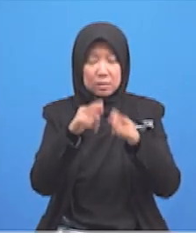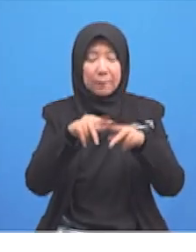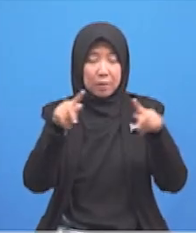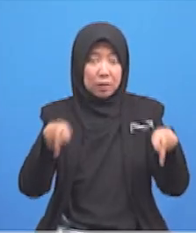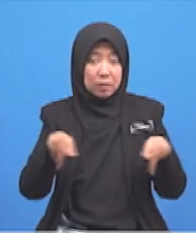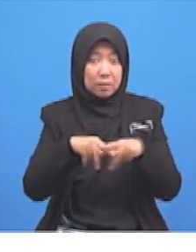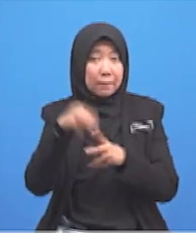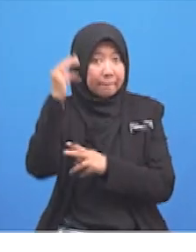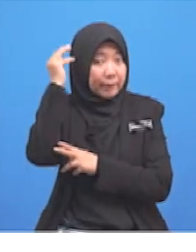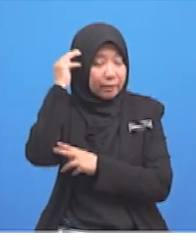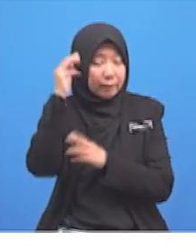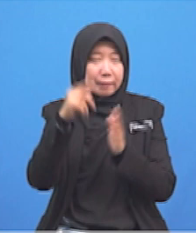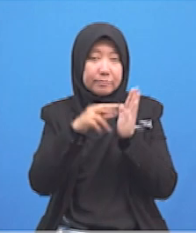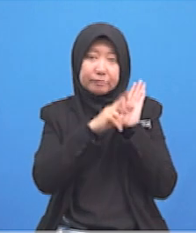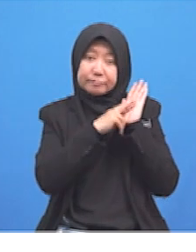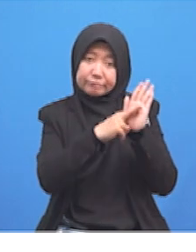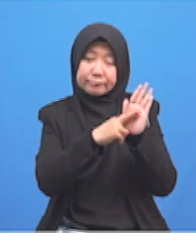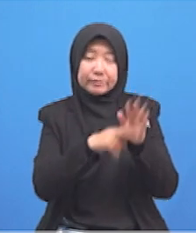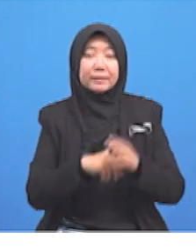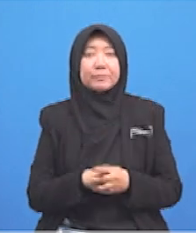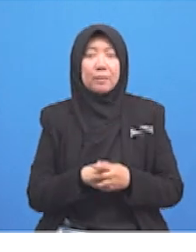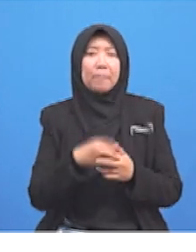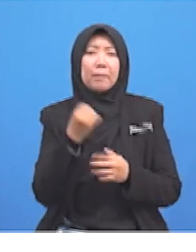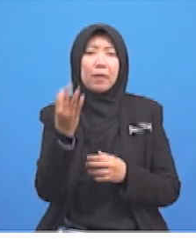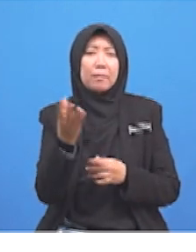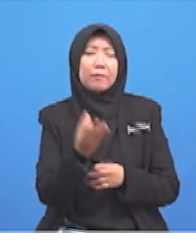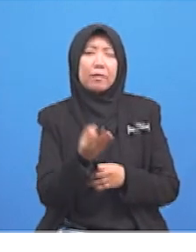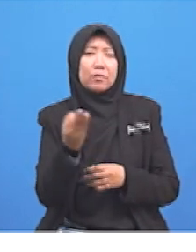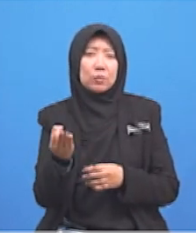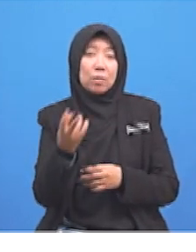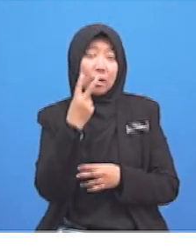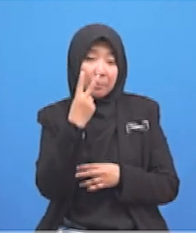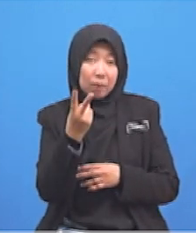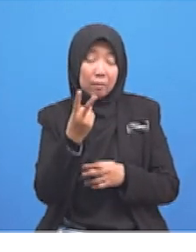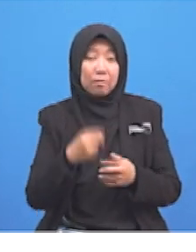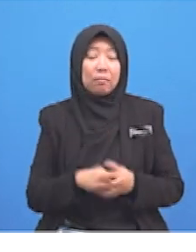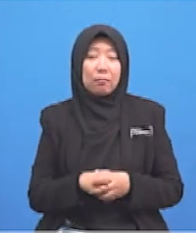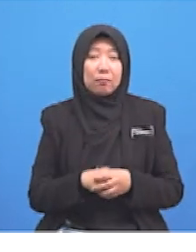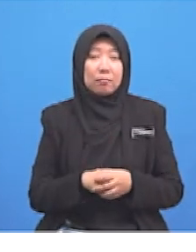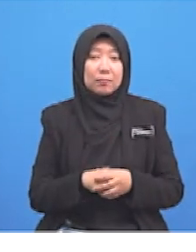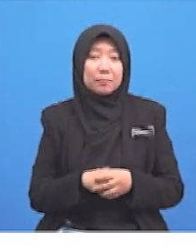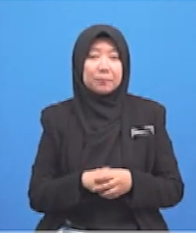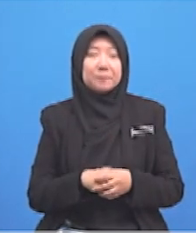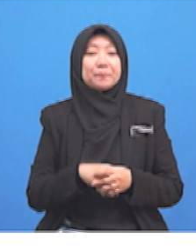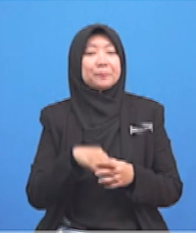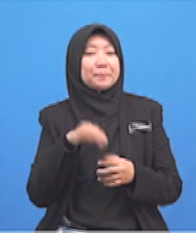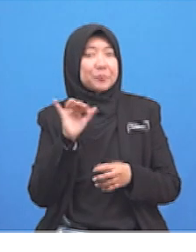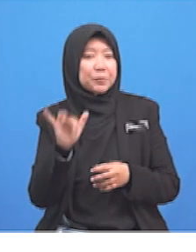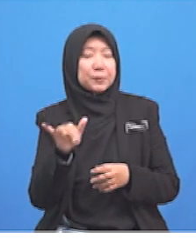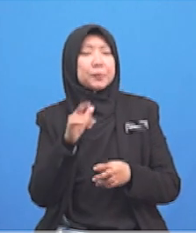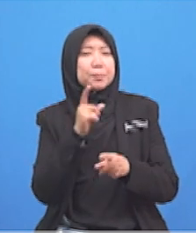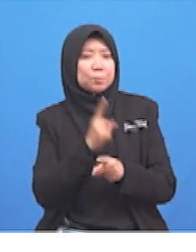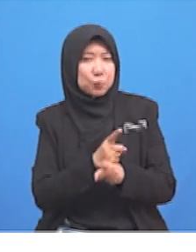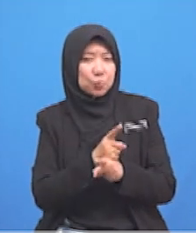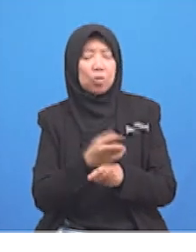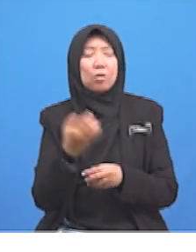yang dipaparkan. Berapakah faktor yang kamu nampak? Ya, tepat sekali.